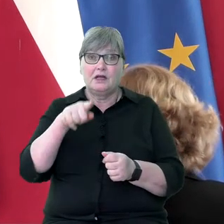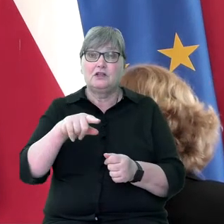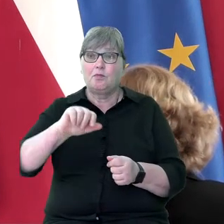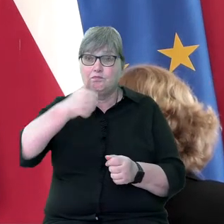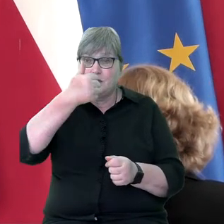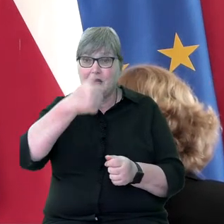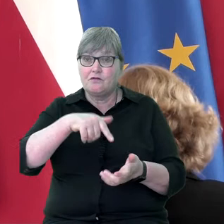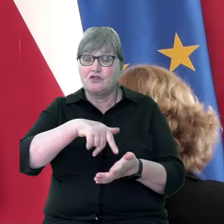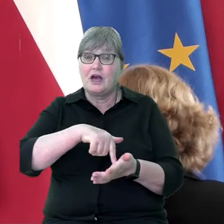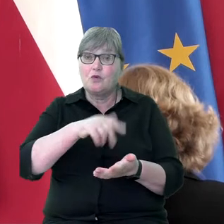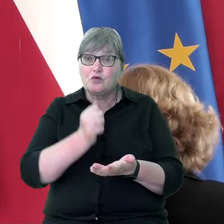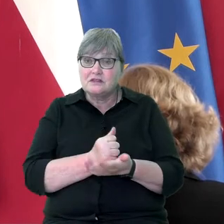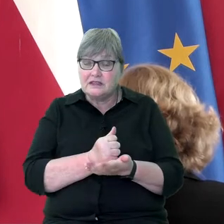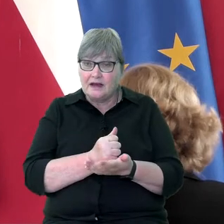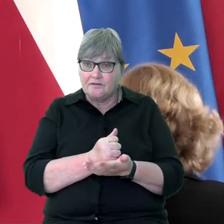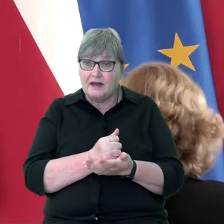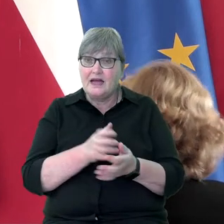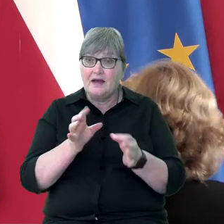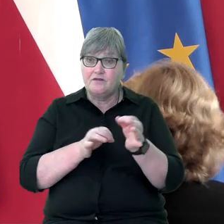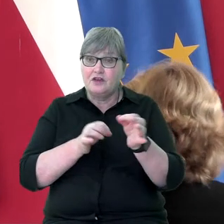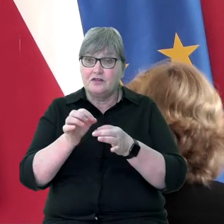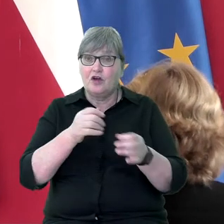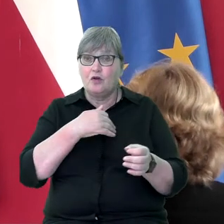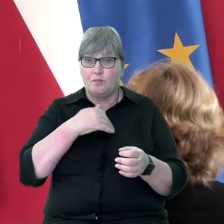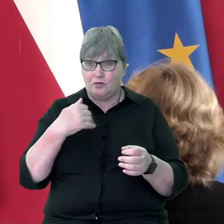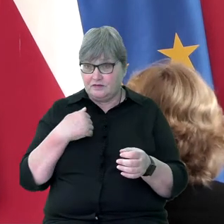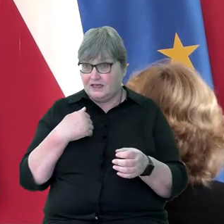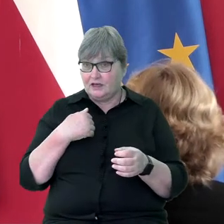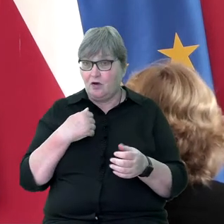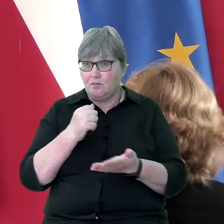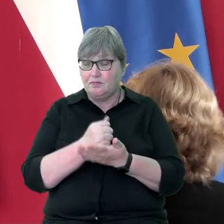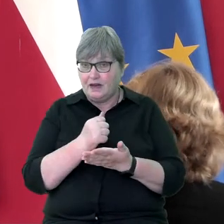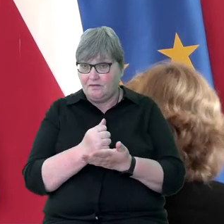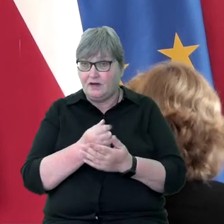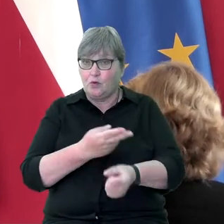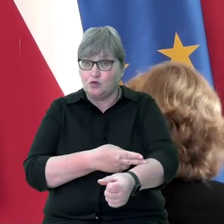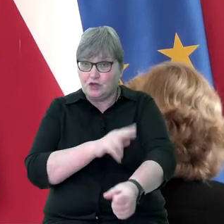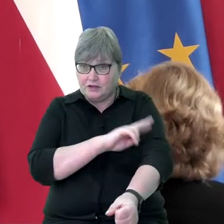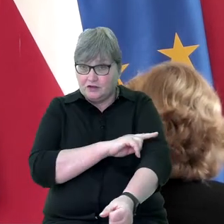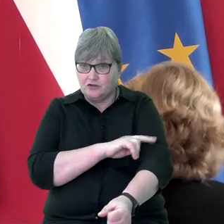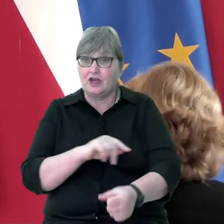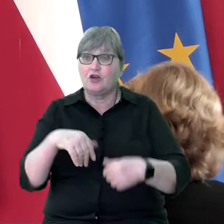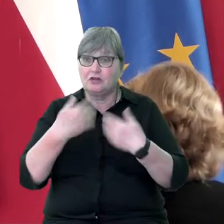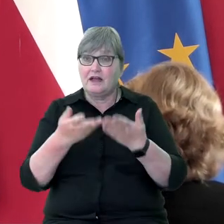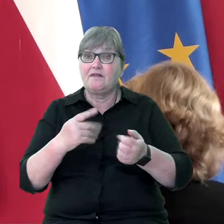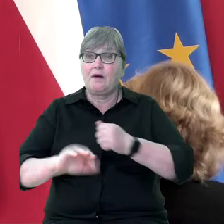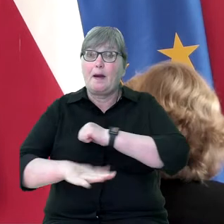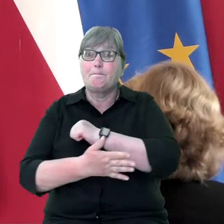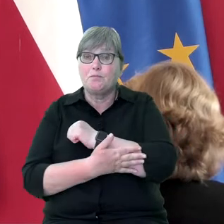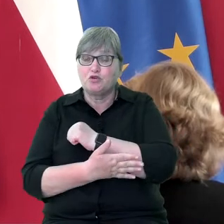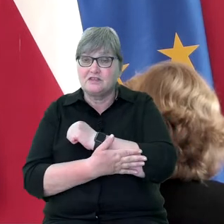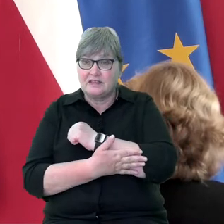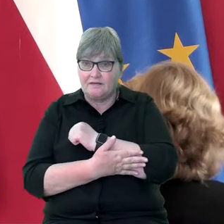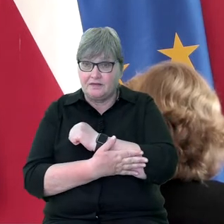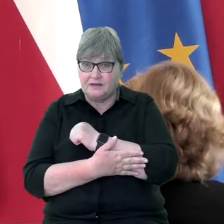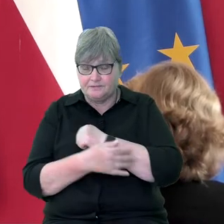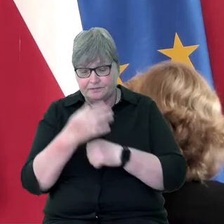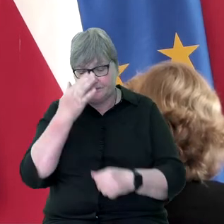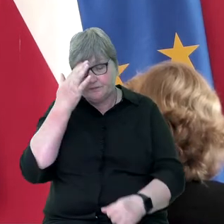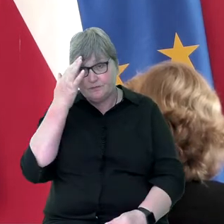polskiego prawa urzędniczego, która ustanawiała jego fundamentalne instytucje i zasady. korpusowego charakteru